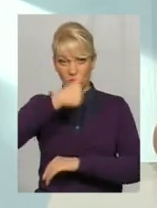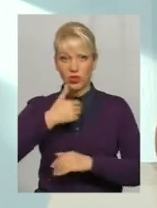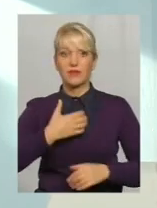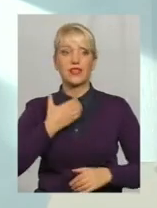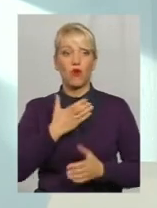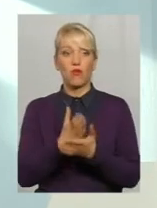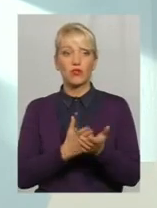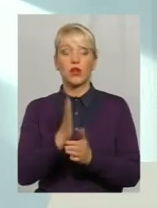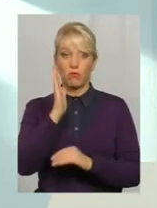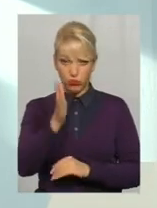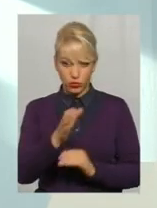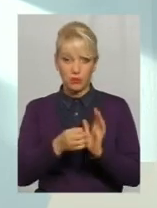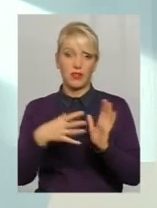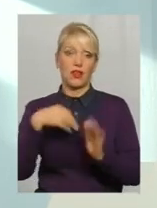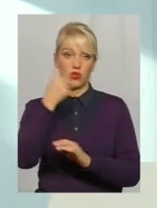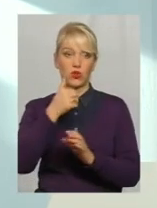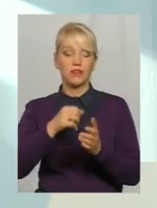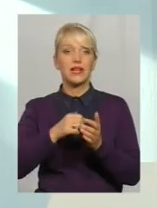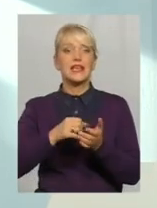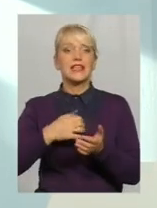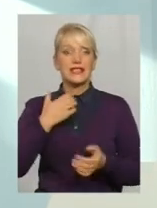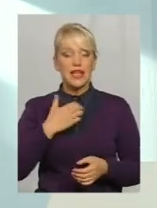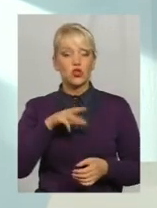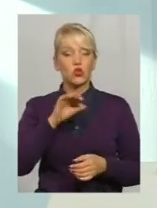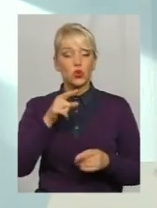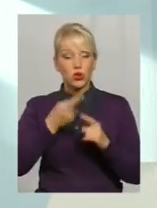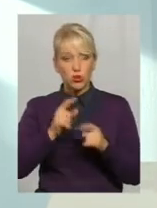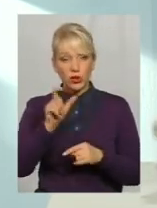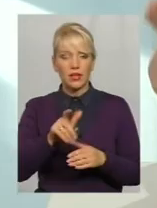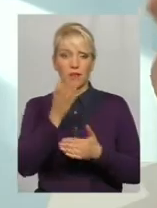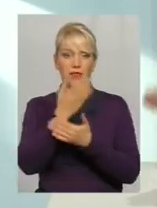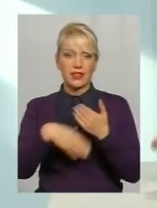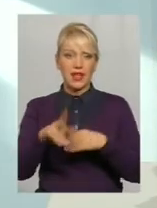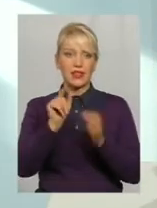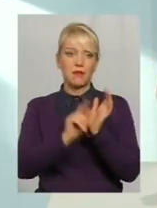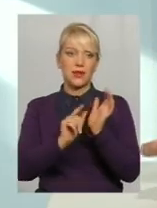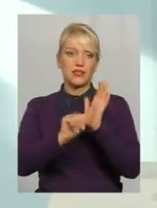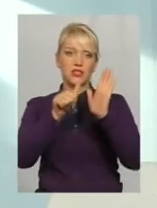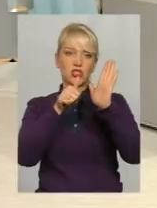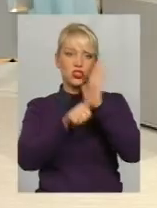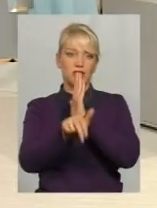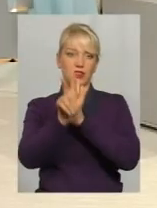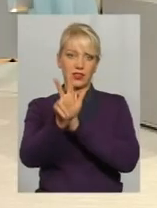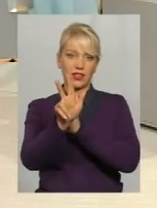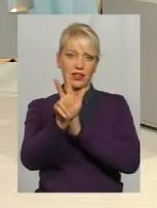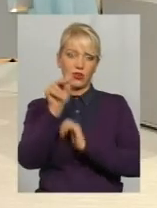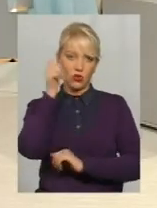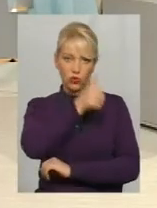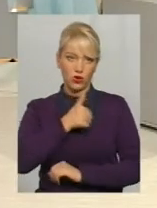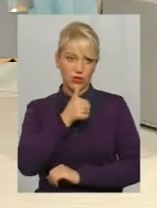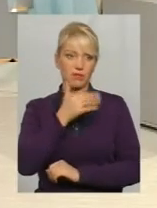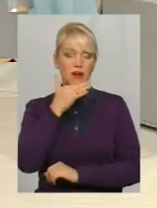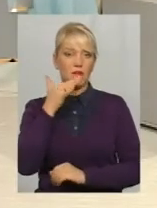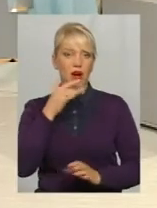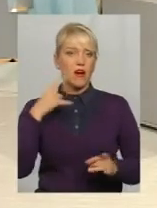страхового стажу, буде 15 років. Той піде на пенсію у 63 роки. Ольга Сергіївна, багато